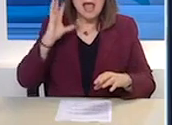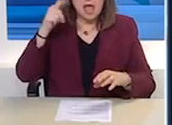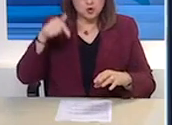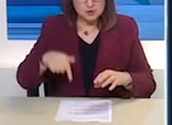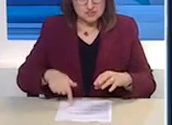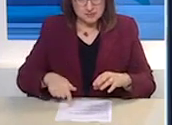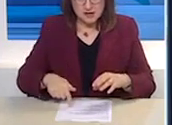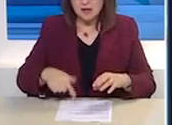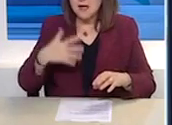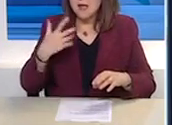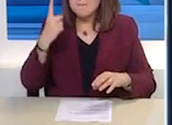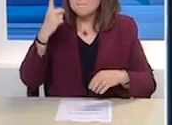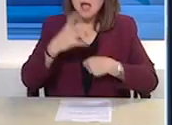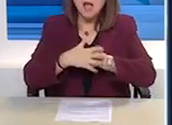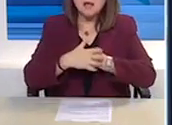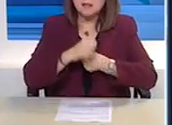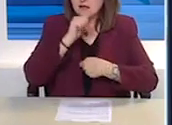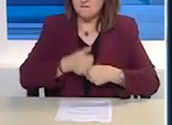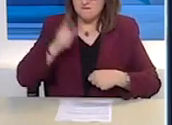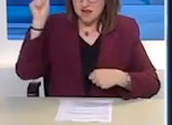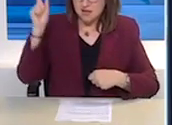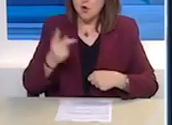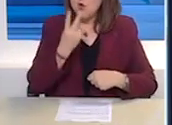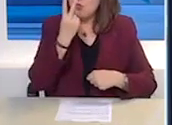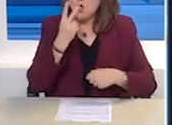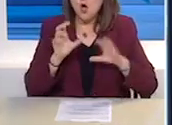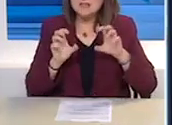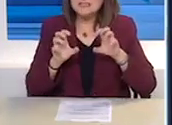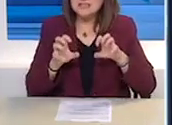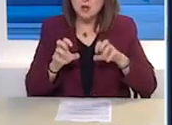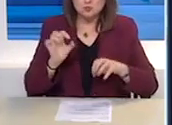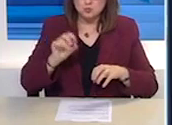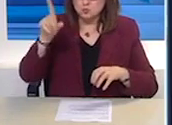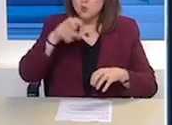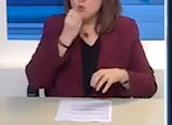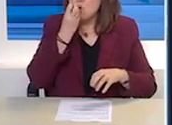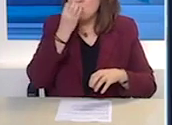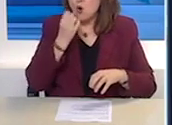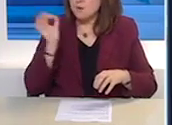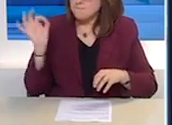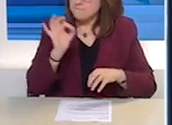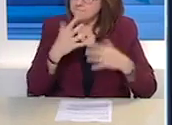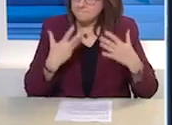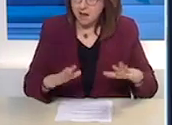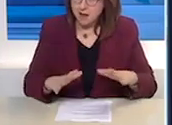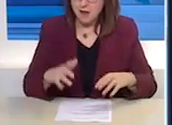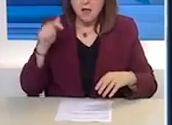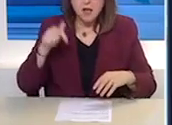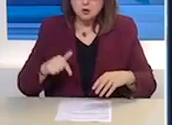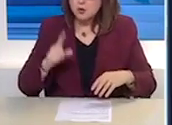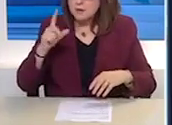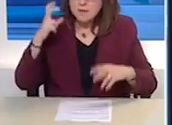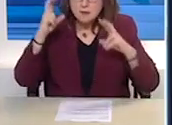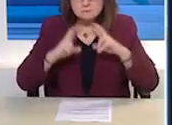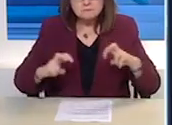βιβλιογραφία παρουσία του ιού σε μία γάτα στο Βέλγιο και δύο σκύλους στο Χονγκ Κονγκ. Επίσης, μια μελέτη, η οποία είναι υποδημοσίευση,